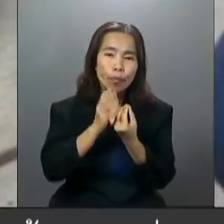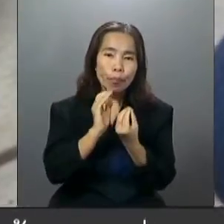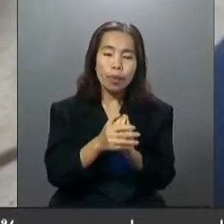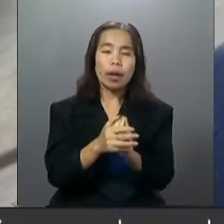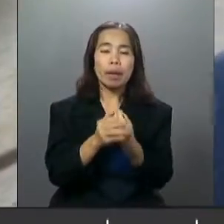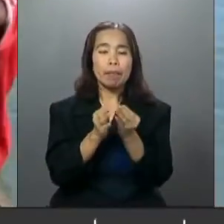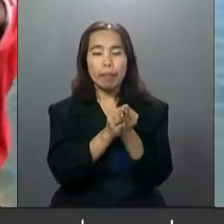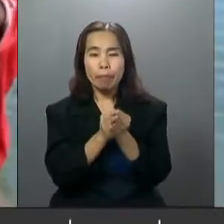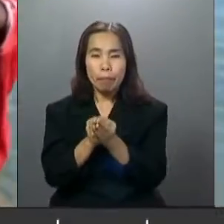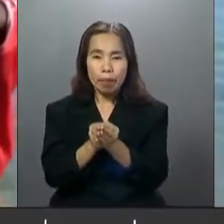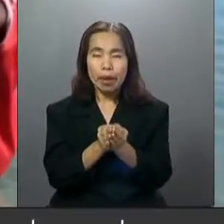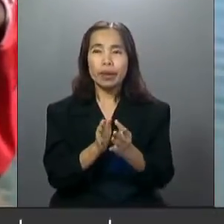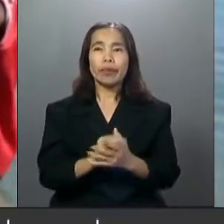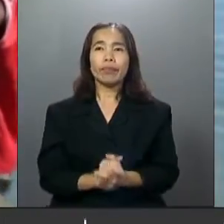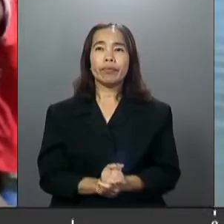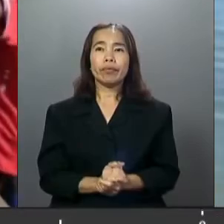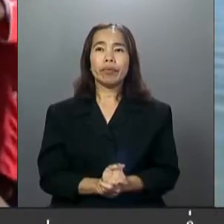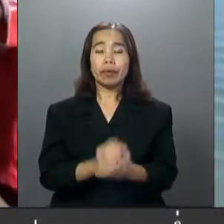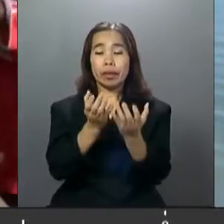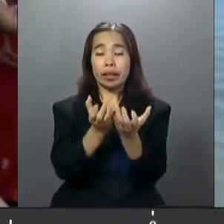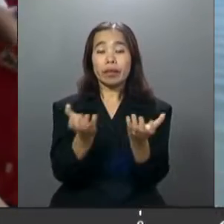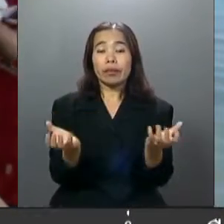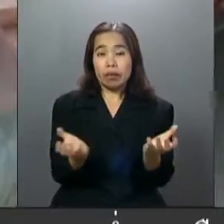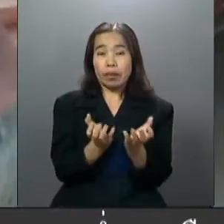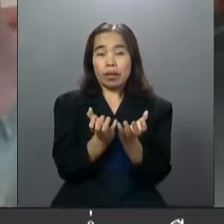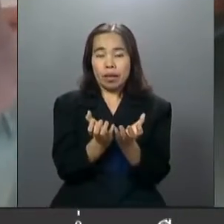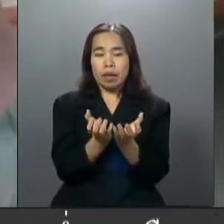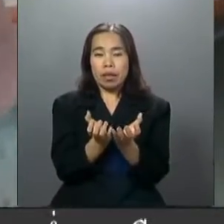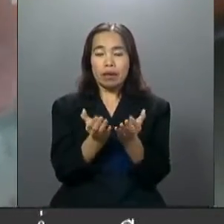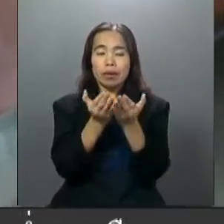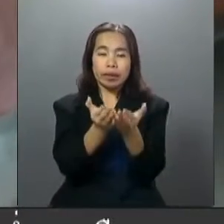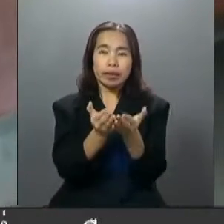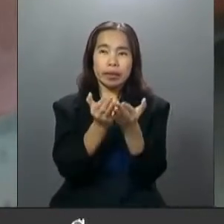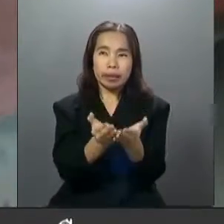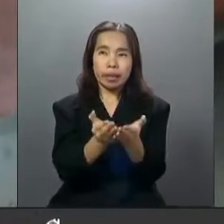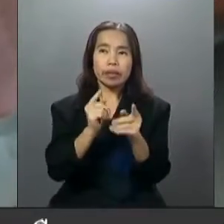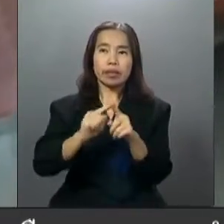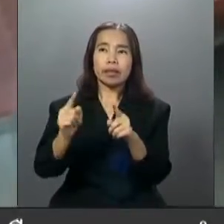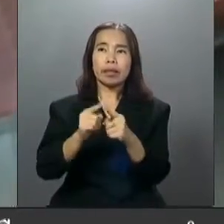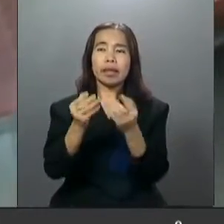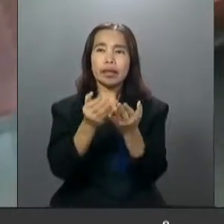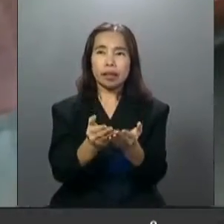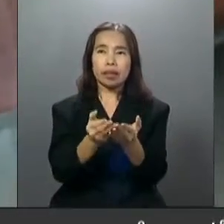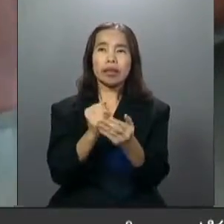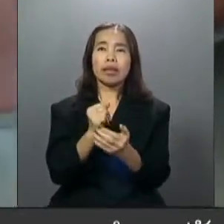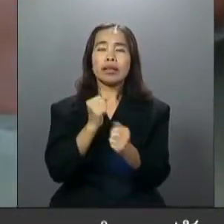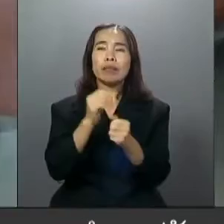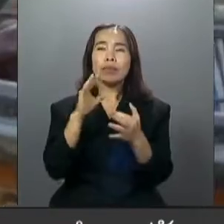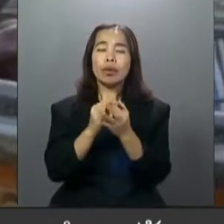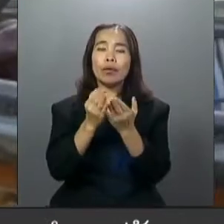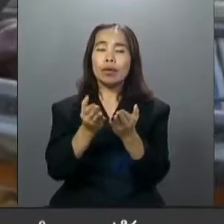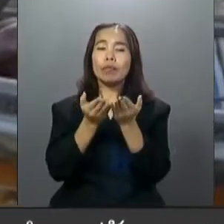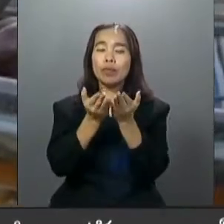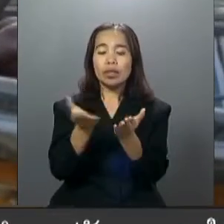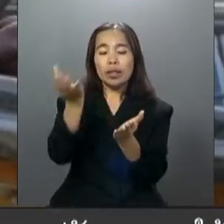ครับ โดยชาวบ้านจะนำอาหารผลไม้และสิ่งของต่างๆมาทำพิธีการไหว้บนเรือเ